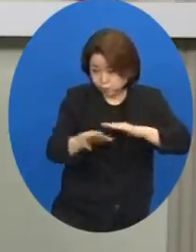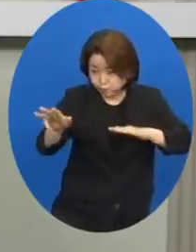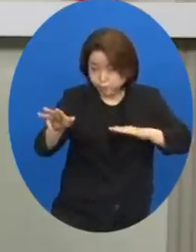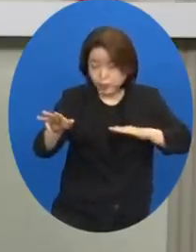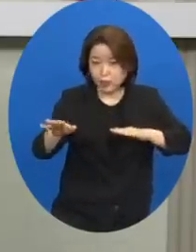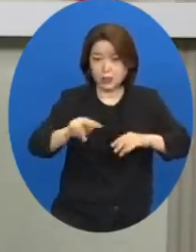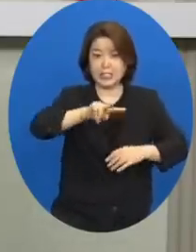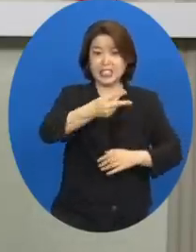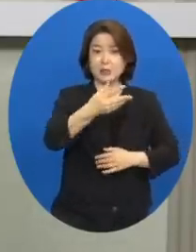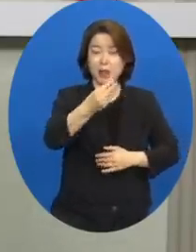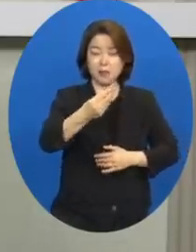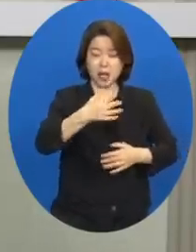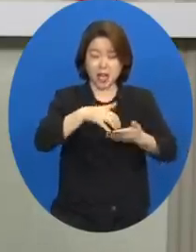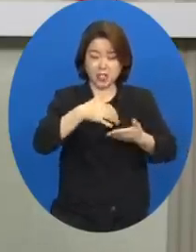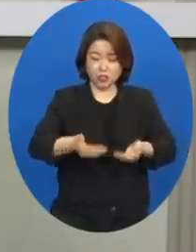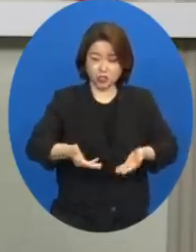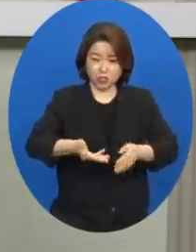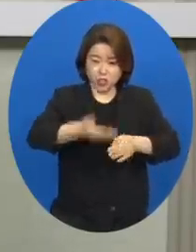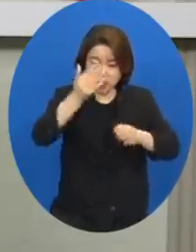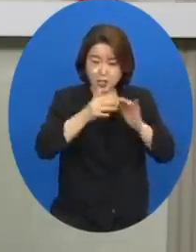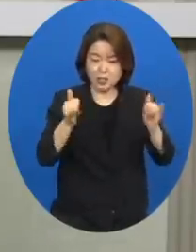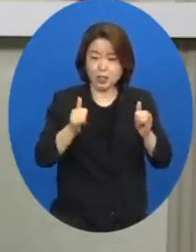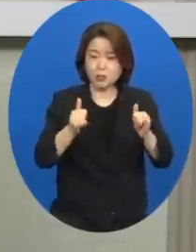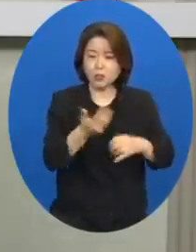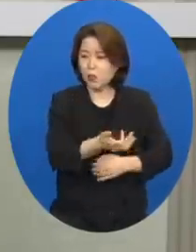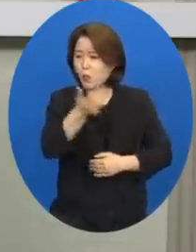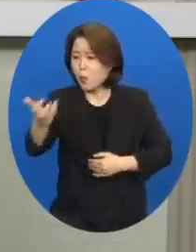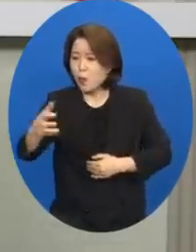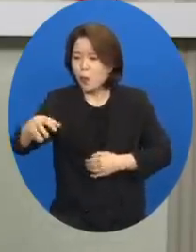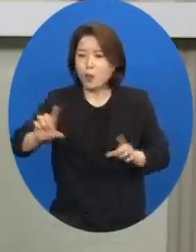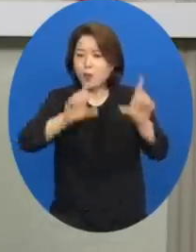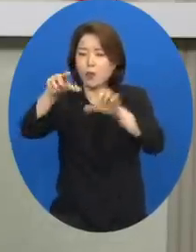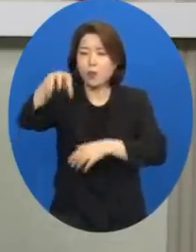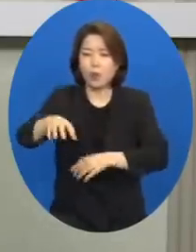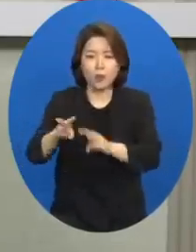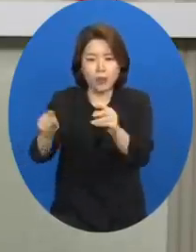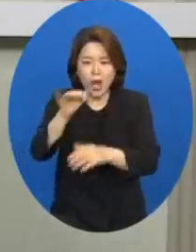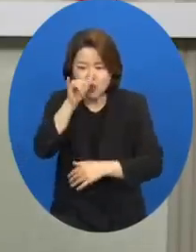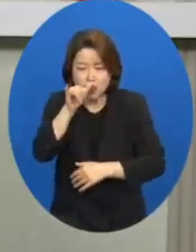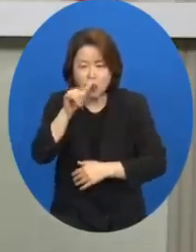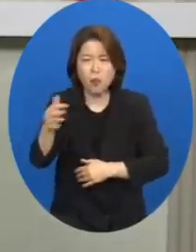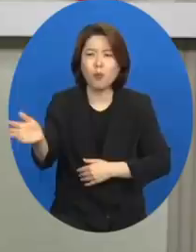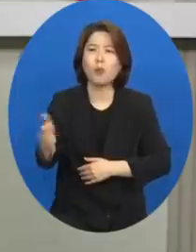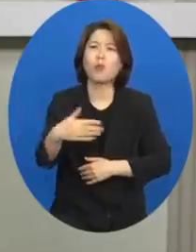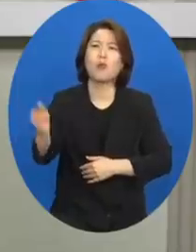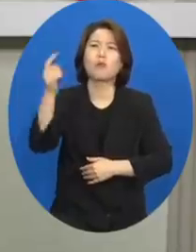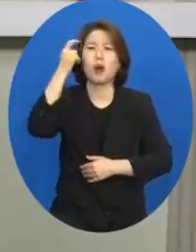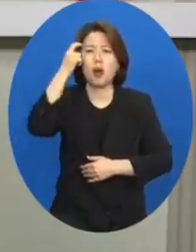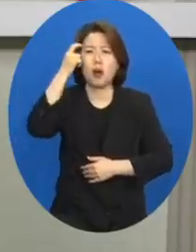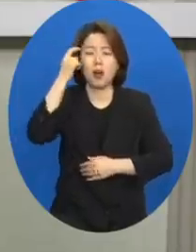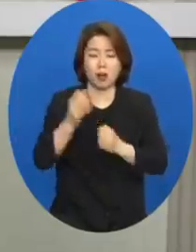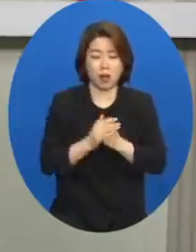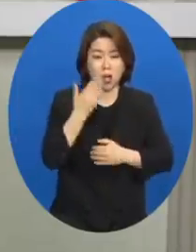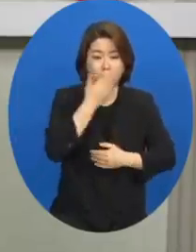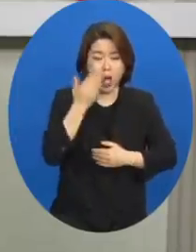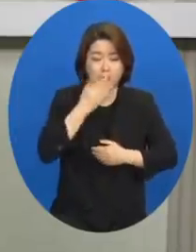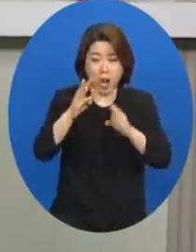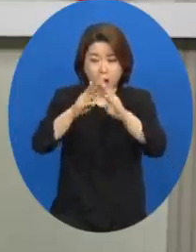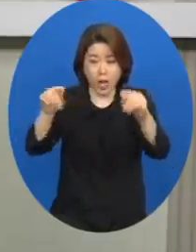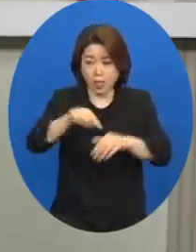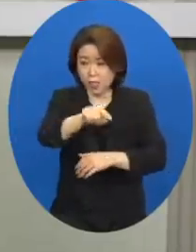이스라엘 백성들이 가서 살 땅이 있겠는가 하는 겁니다 가나안 땅은 이미 강력한 족속들이